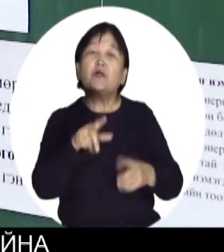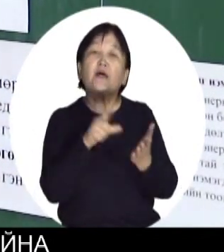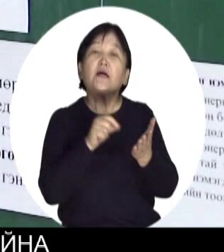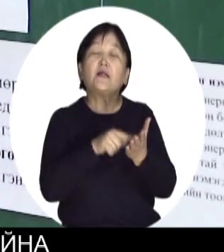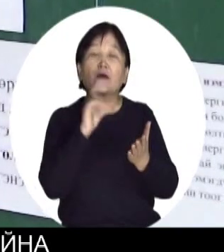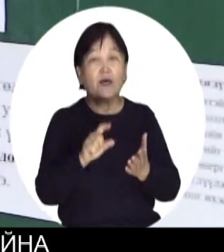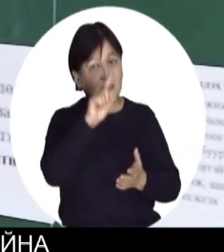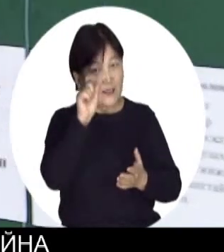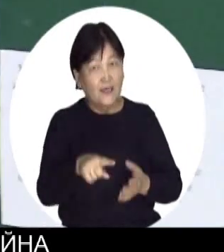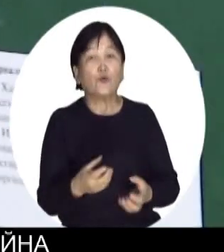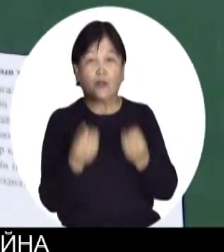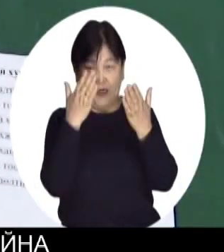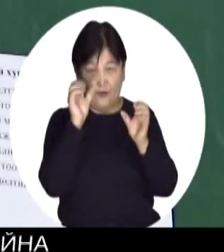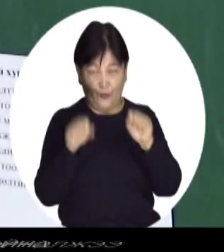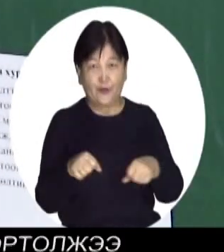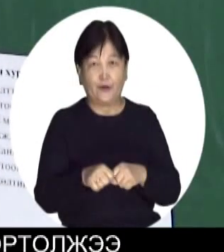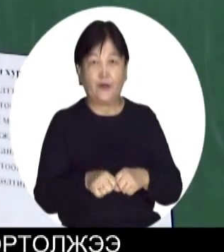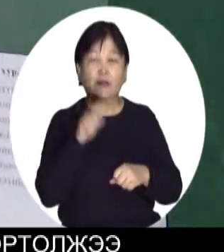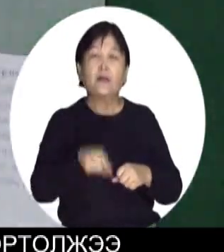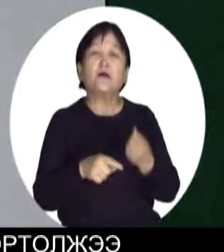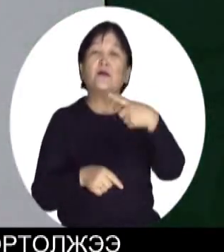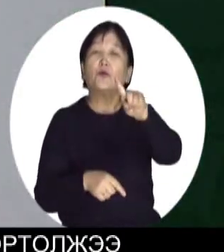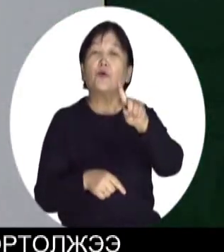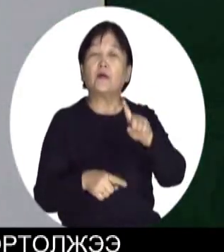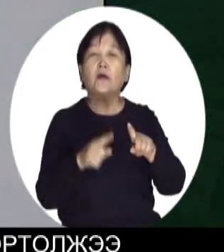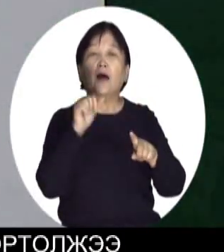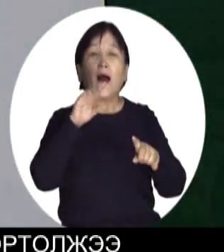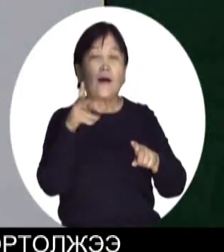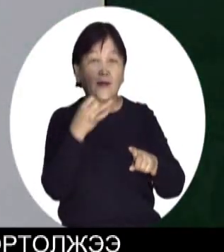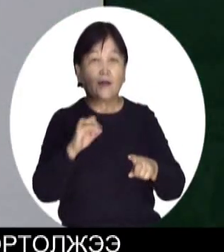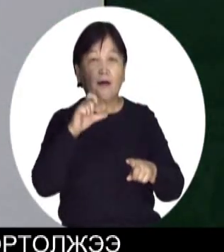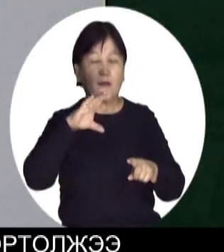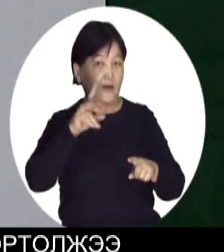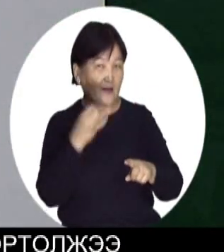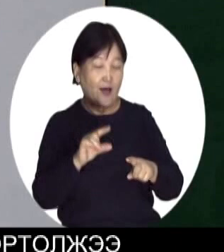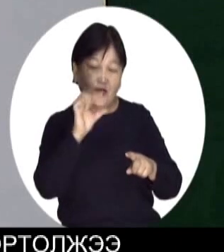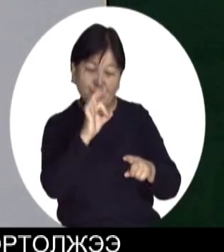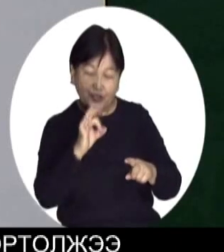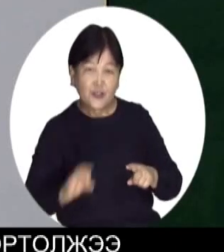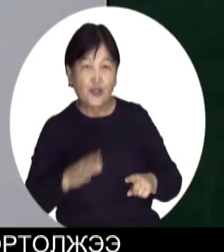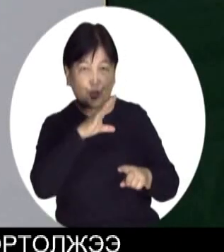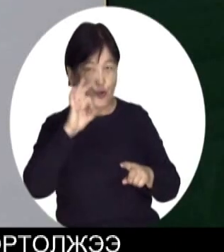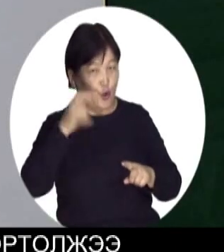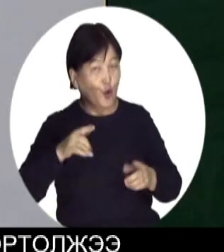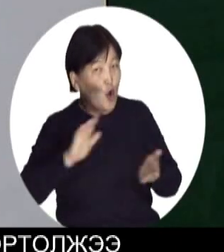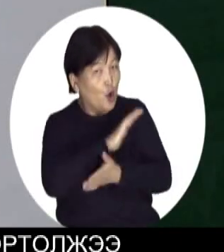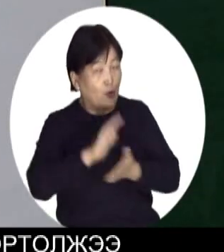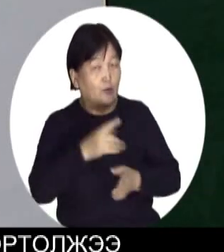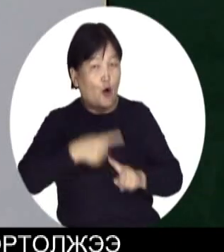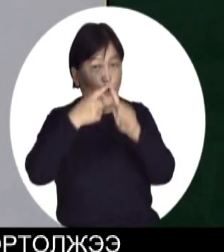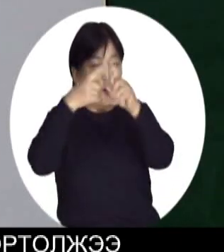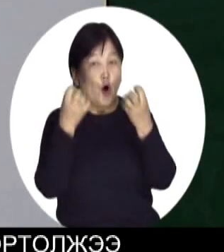За урвлын хурдыг нэмэгдүүлэх боломж нь нэгдүгээрт хангалттай энергитэй жижиг хэсгийн тоог олон болгох замаар